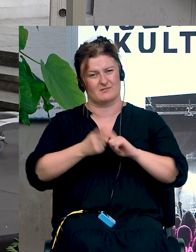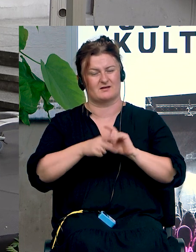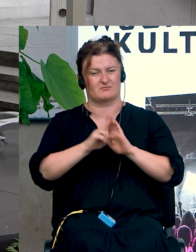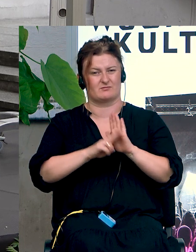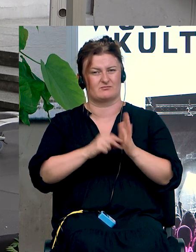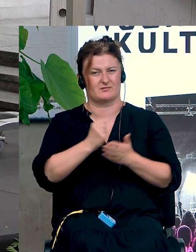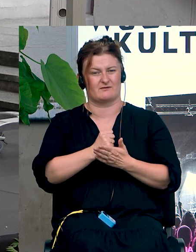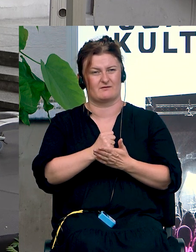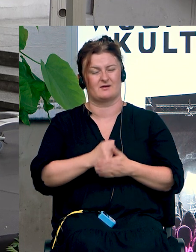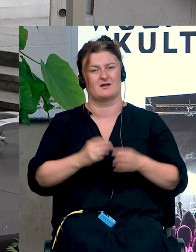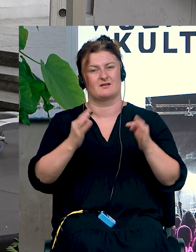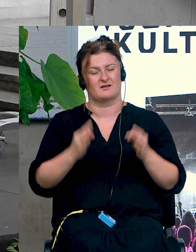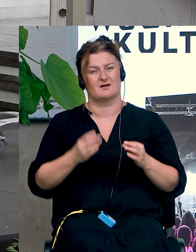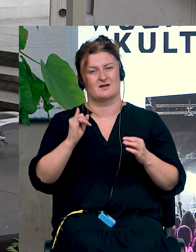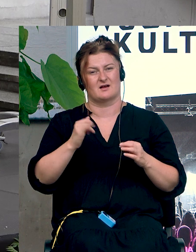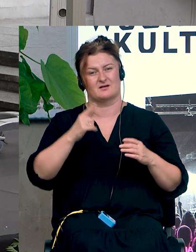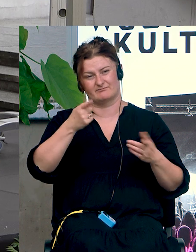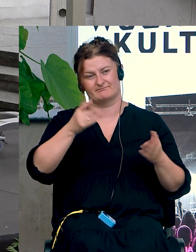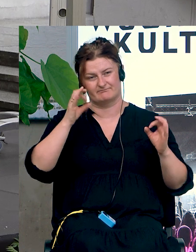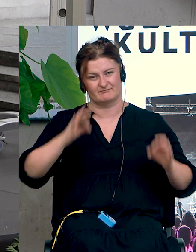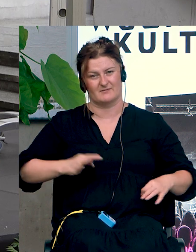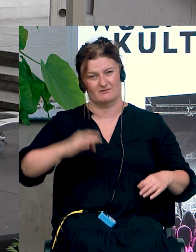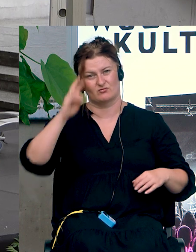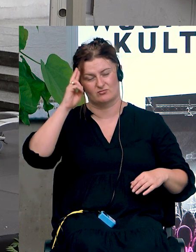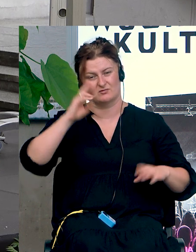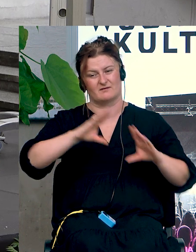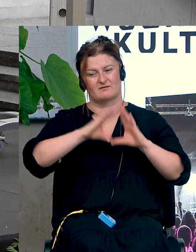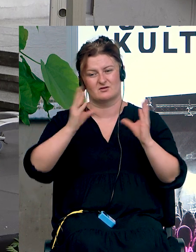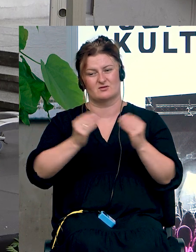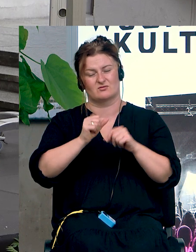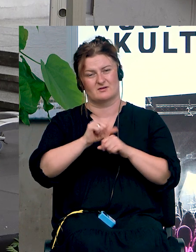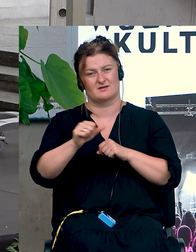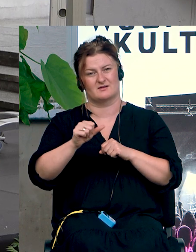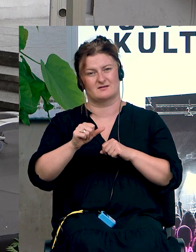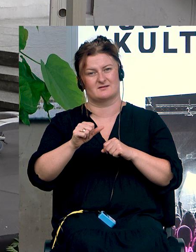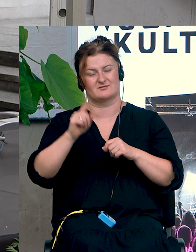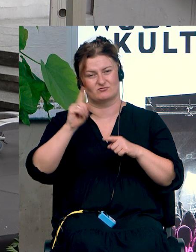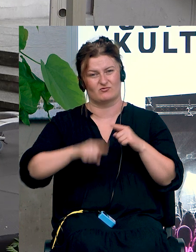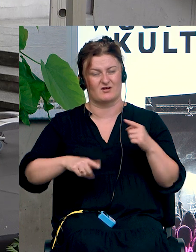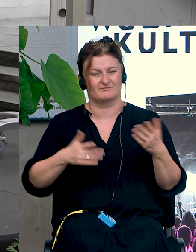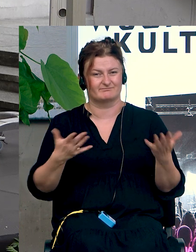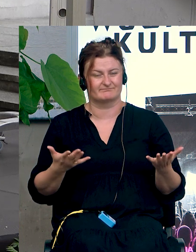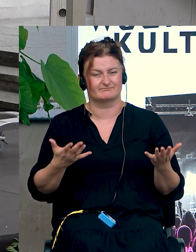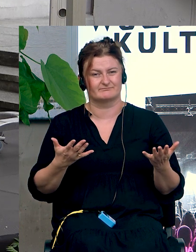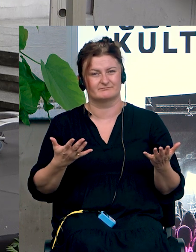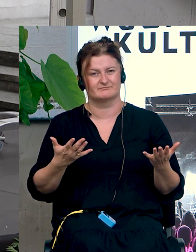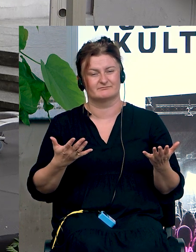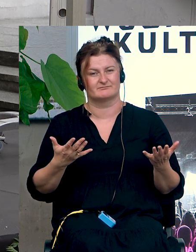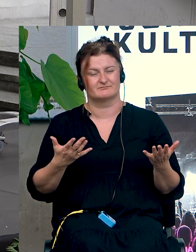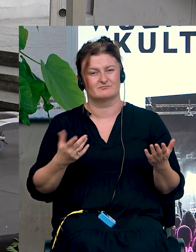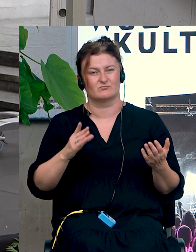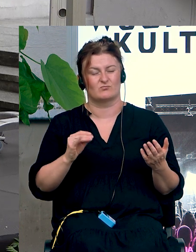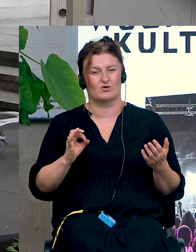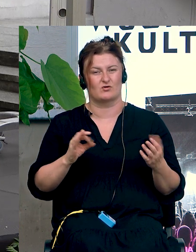ви розумієте, все зовсім зле із цим. І, ну, тому що все перевантажене війною.